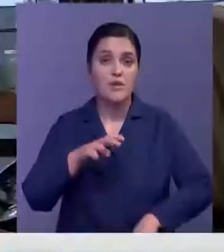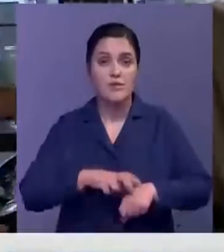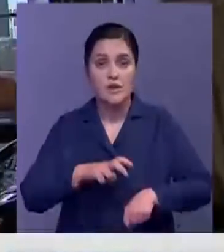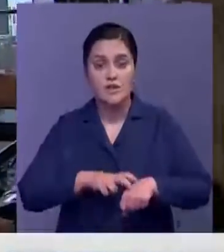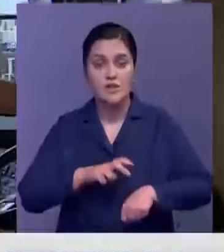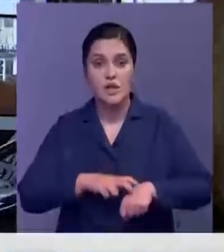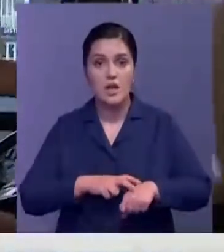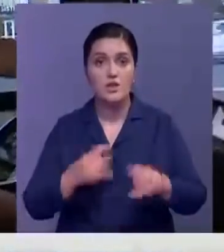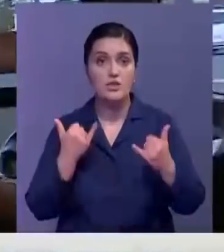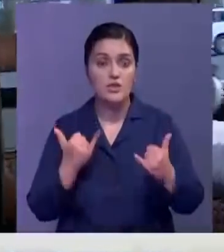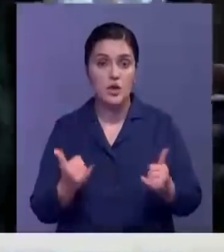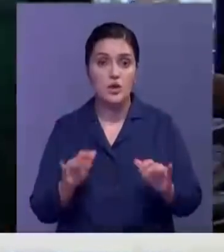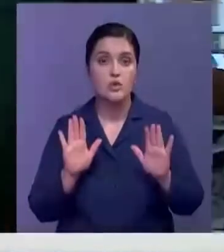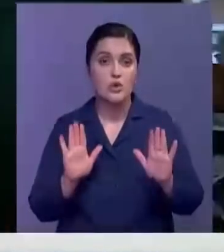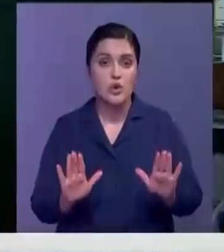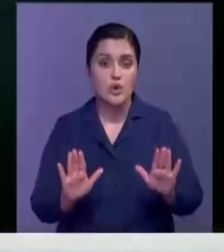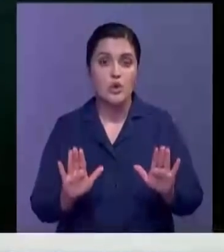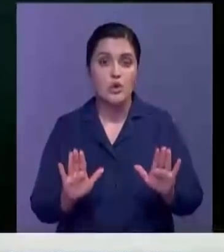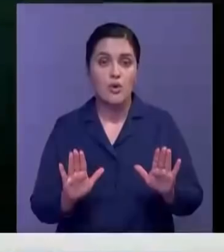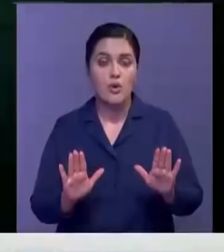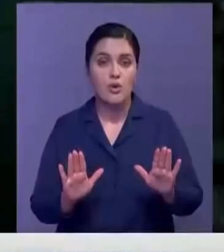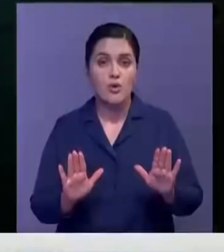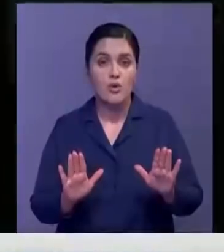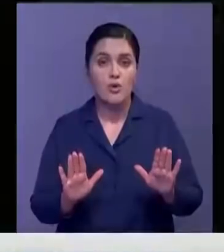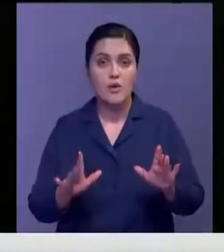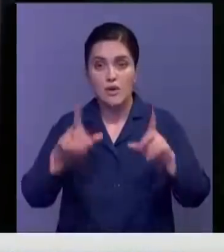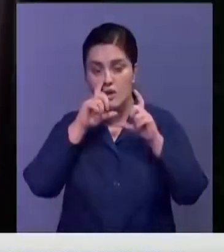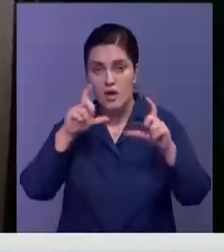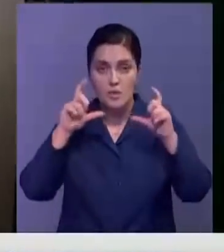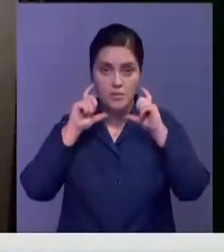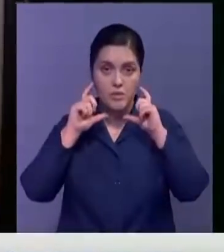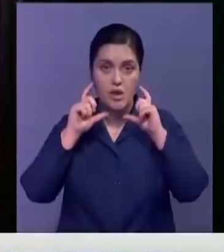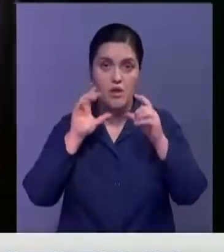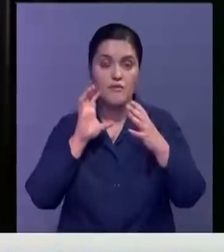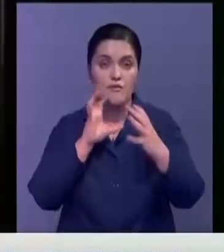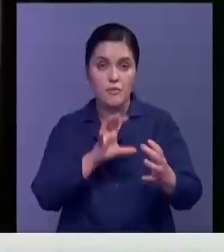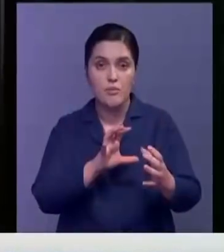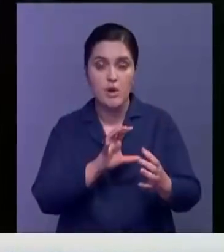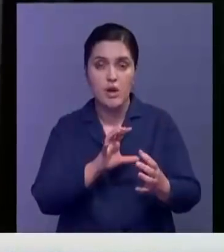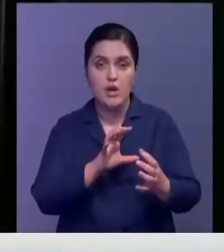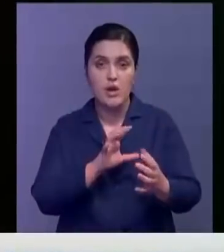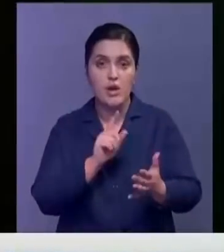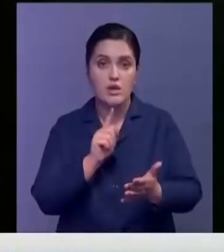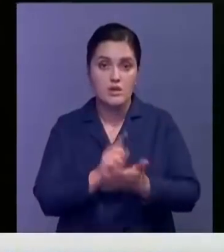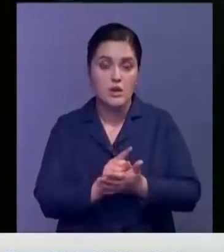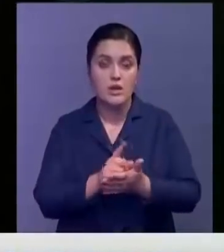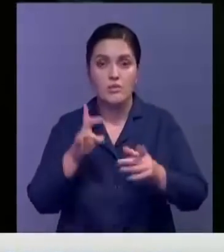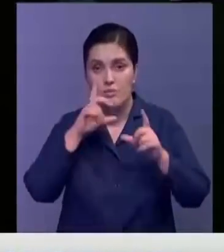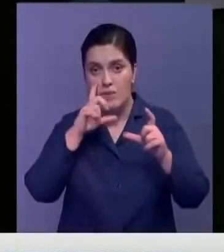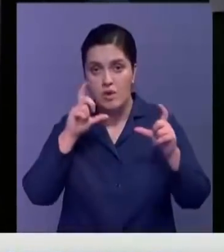по масочному режиму, то есть в автобусах должны находиться обязательно в масках, людей не должны пускать без масок,